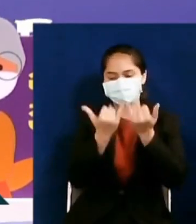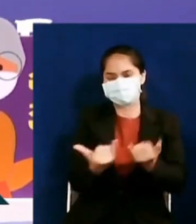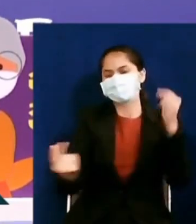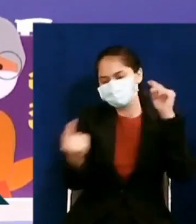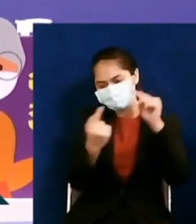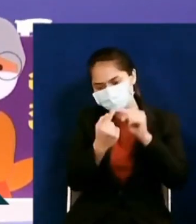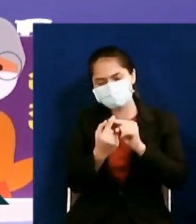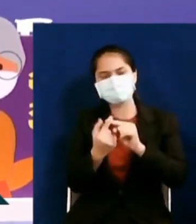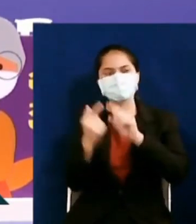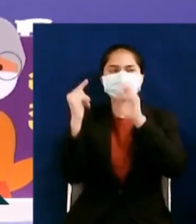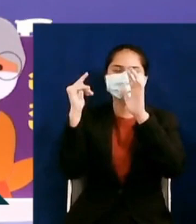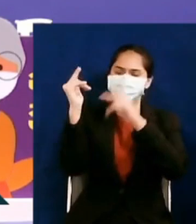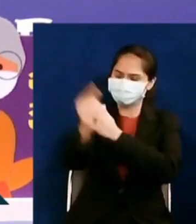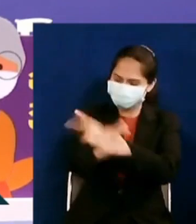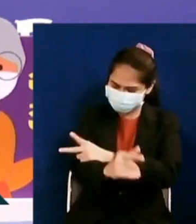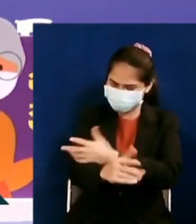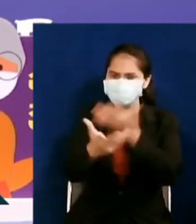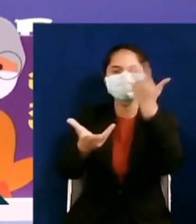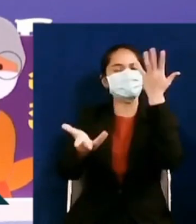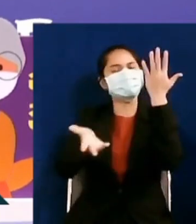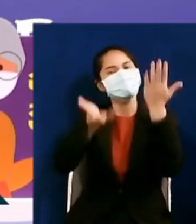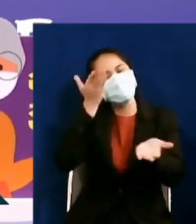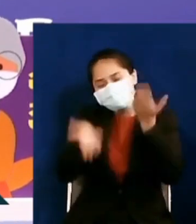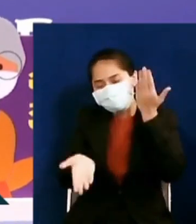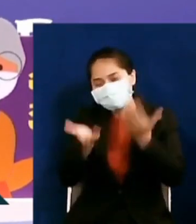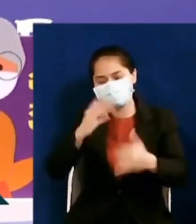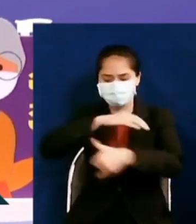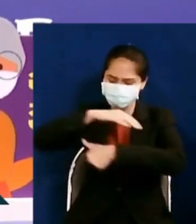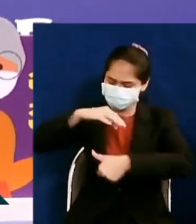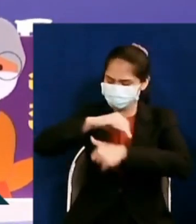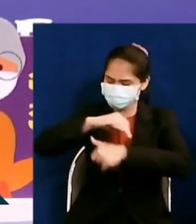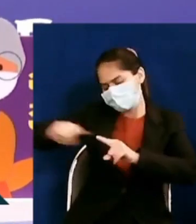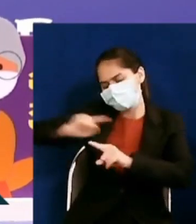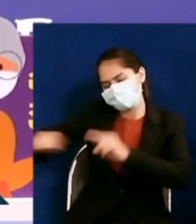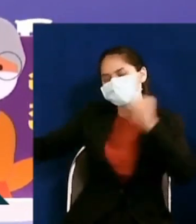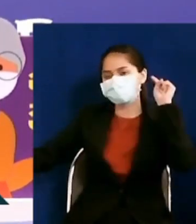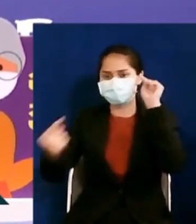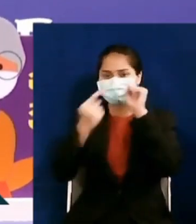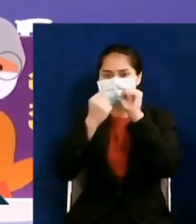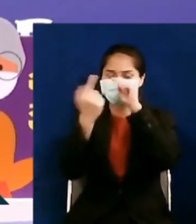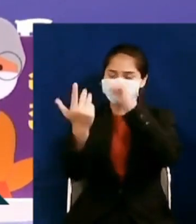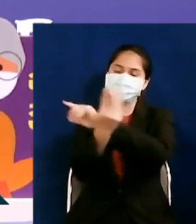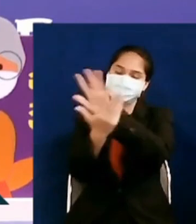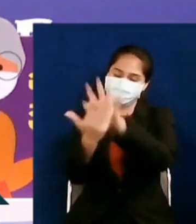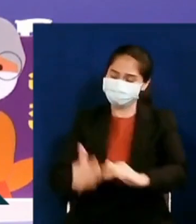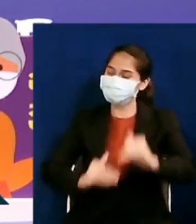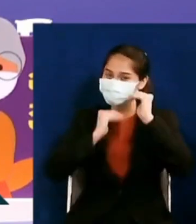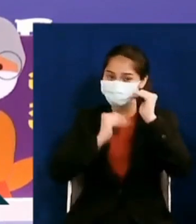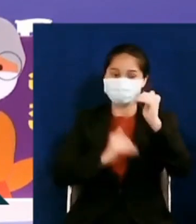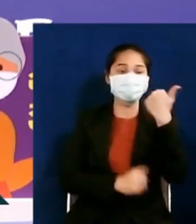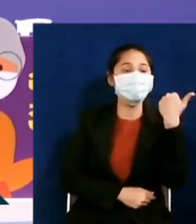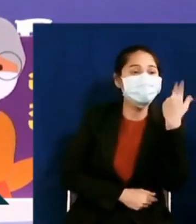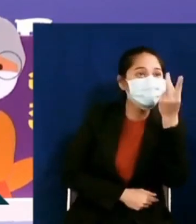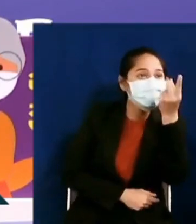อนโดยไม่ต้องถอดทั้งตัวมาตรวจนะคะเนื่องจากว่าถ้าตรวจเฉพาะอัลฟาจะไม่เจอเบต้าตรวจเบต้าจะไม่เจออัลฟ